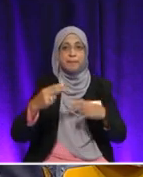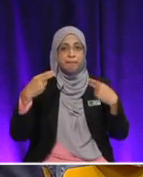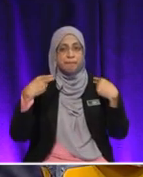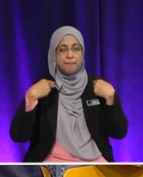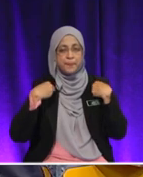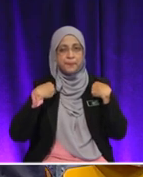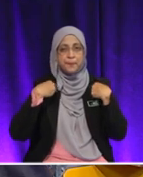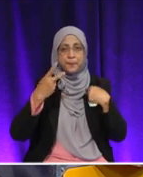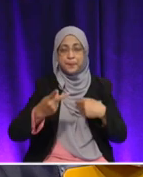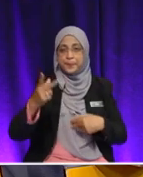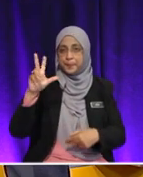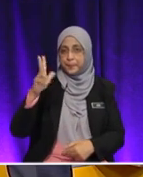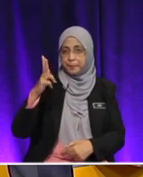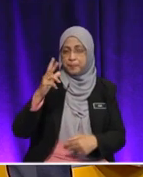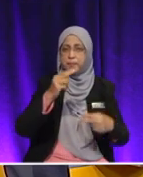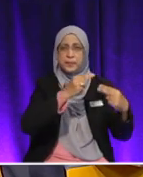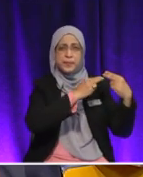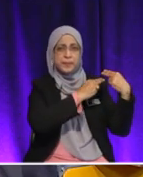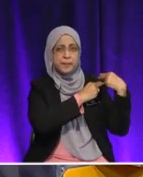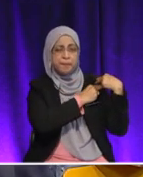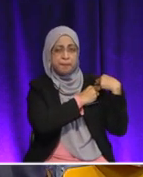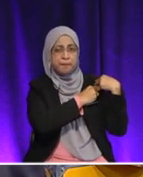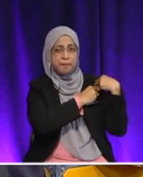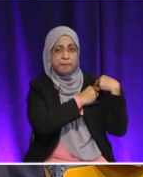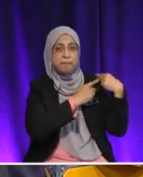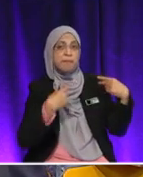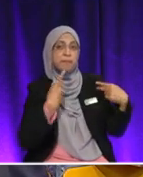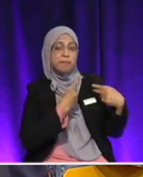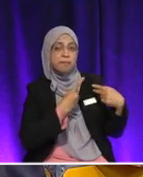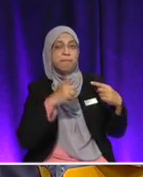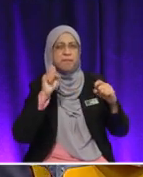pekarangan 13 dan tanggung jawab kita pula menjelaskan